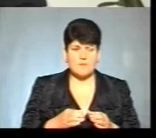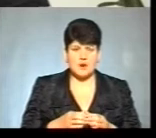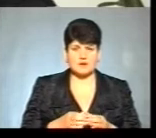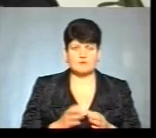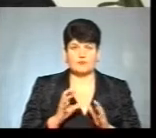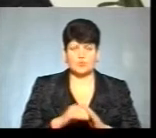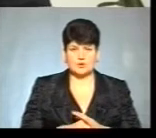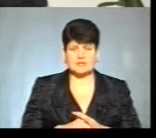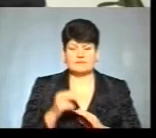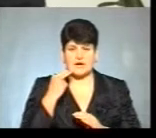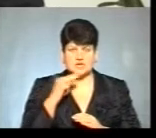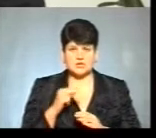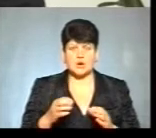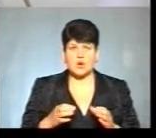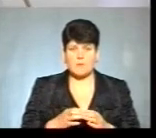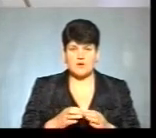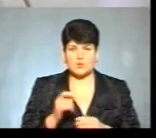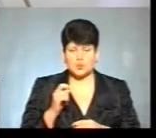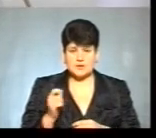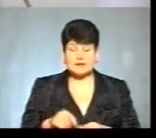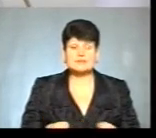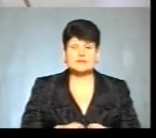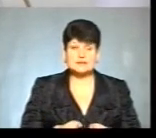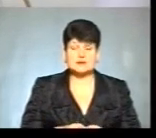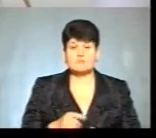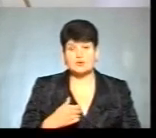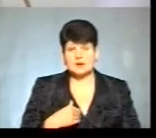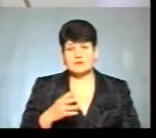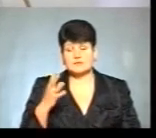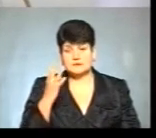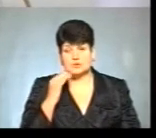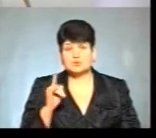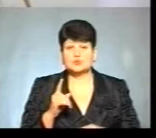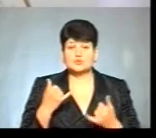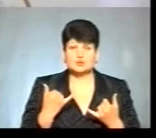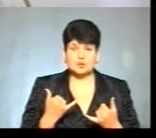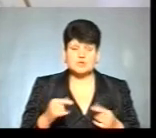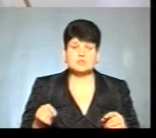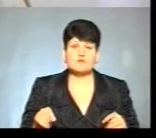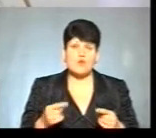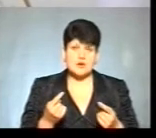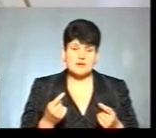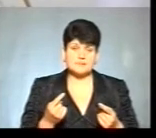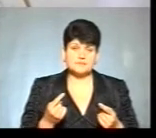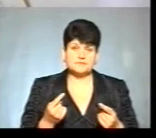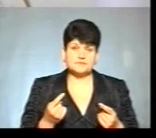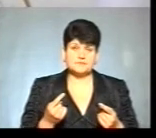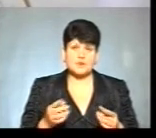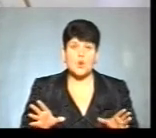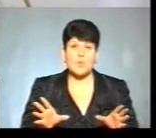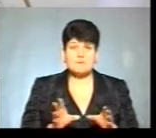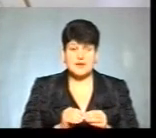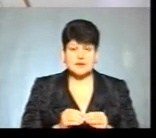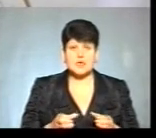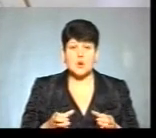входила в сотню кращих компаній України. Так само я рахую, що сьогодні створення об'єднання